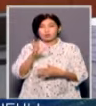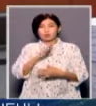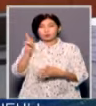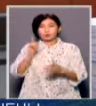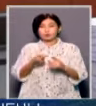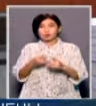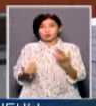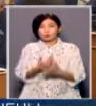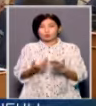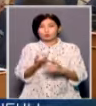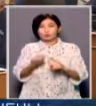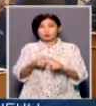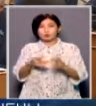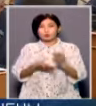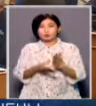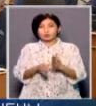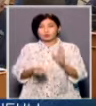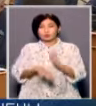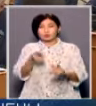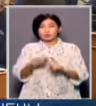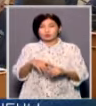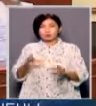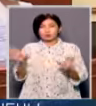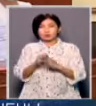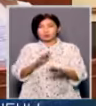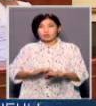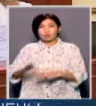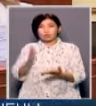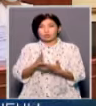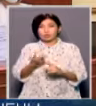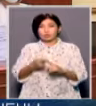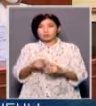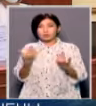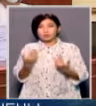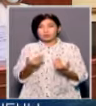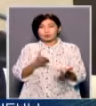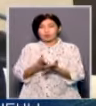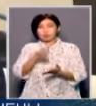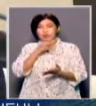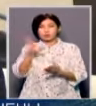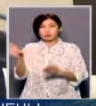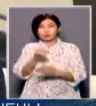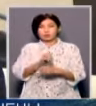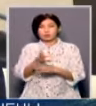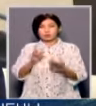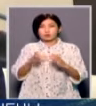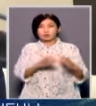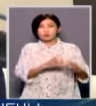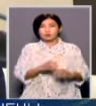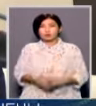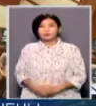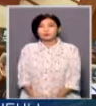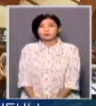Уверен, что новые инициативы помогут повысить благосостояние населения, потому что в послании охвачены все сферы.